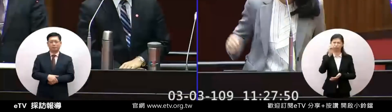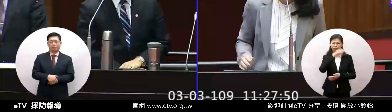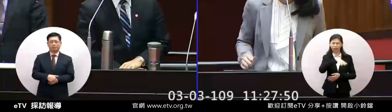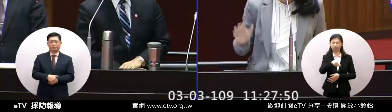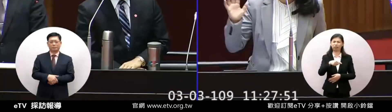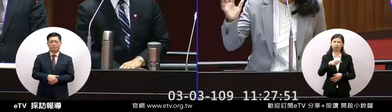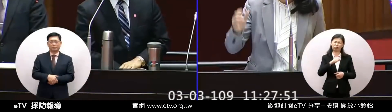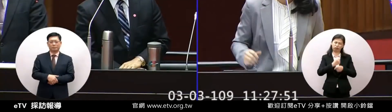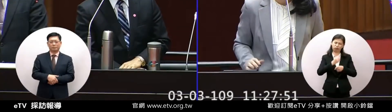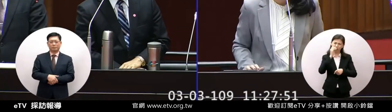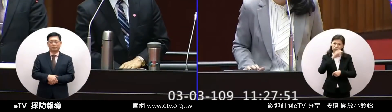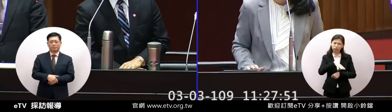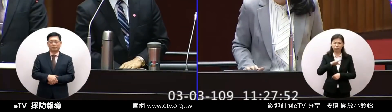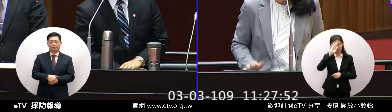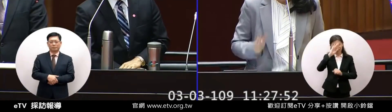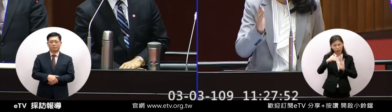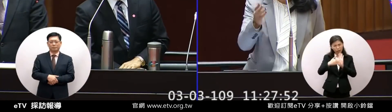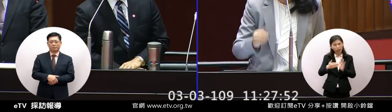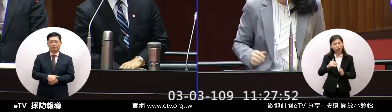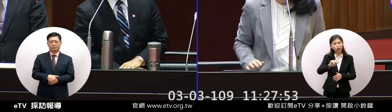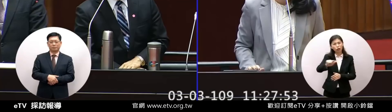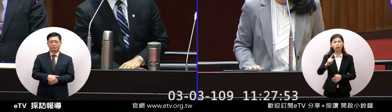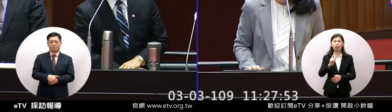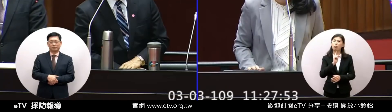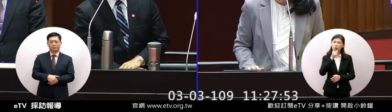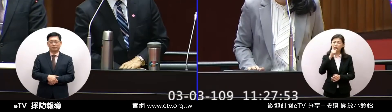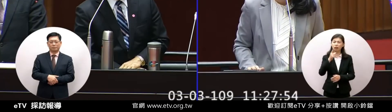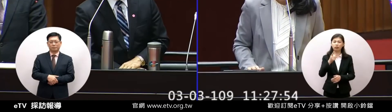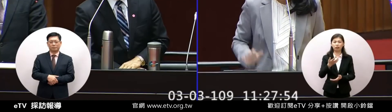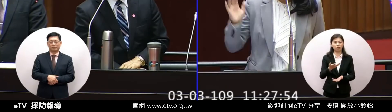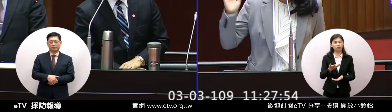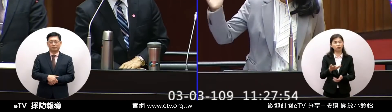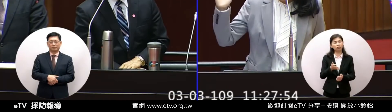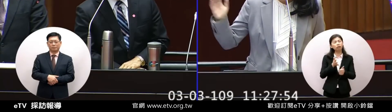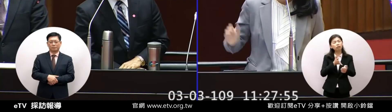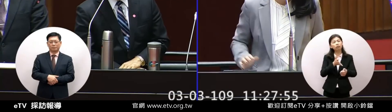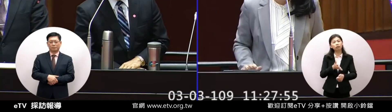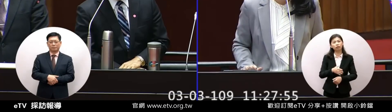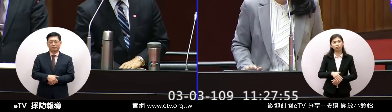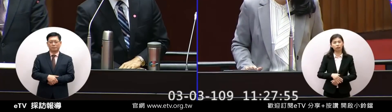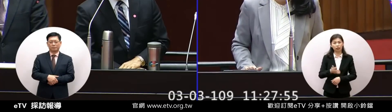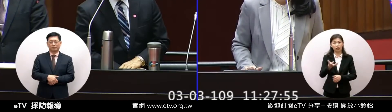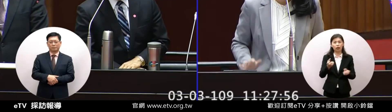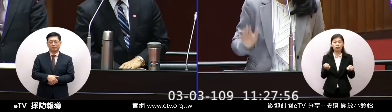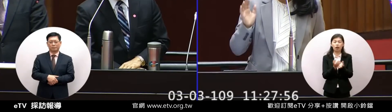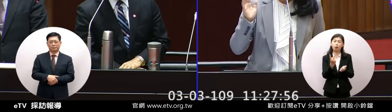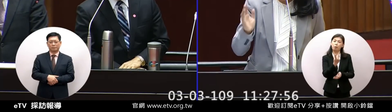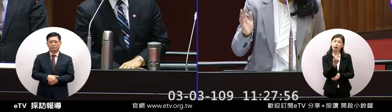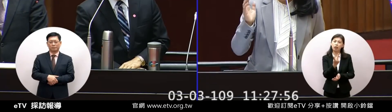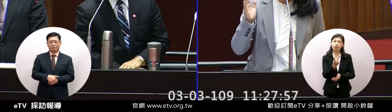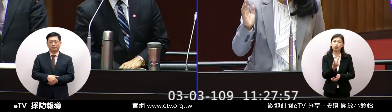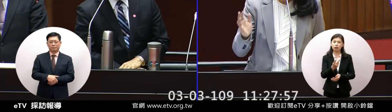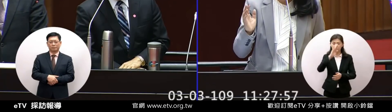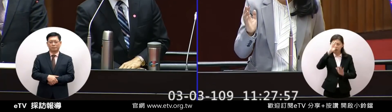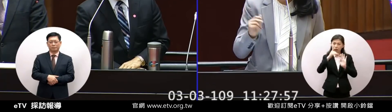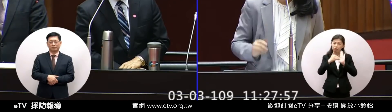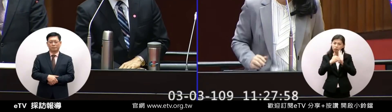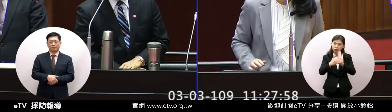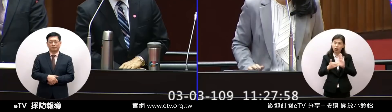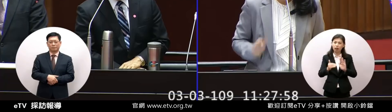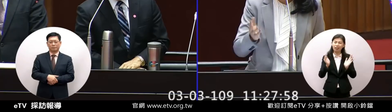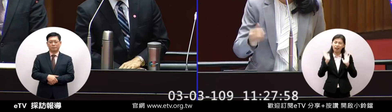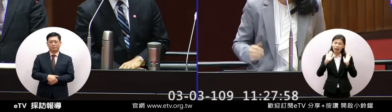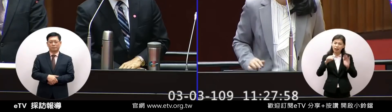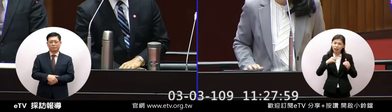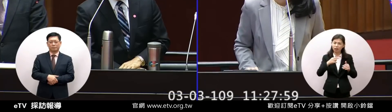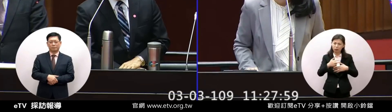得你的防疫物资只有做到这个地方吗？我想先问一下院长跟部长，刚刚所发生的这两件惨案，防疫的校园的卫